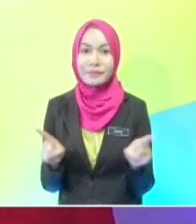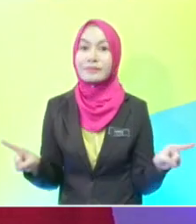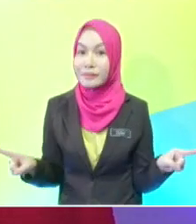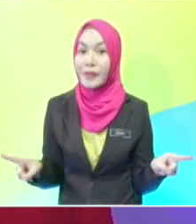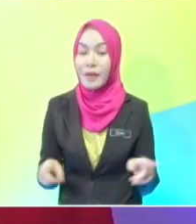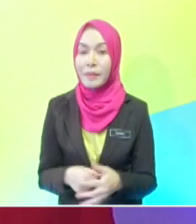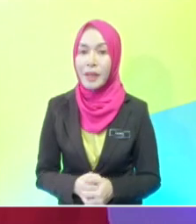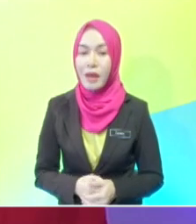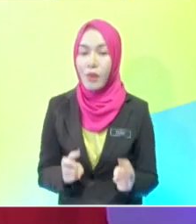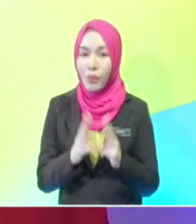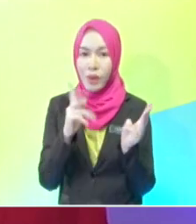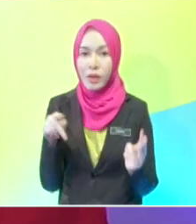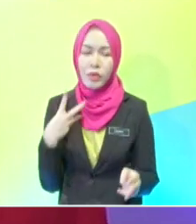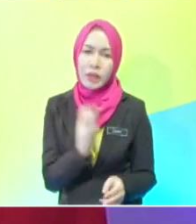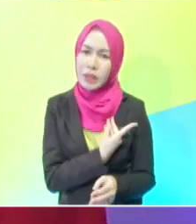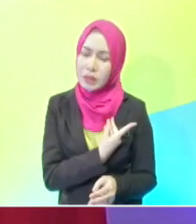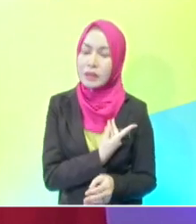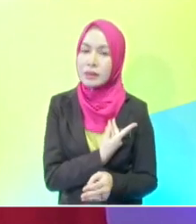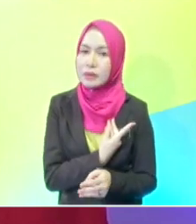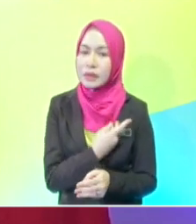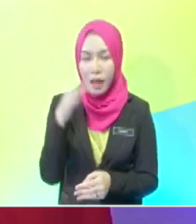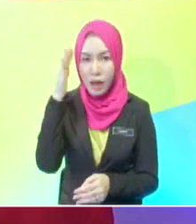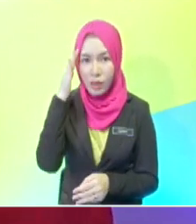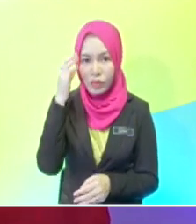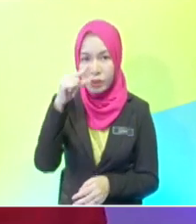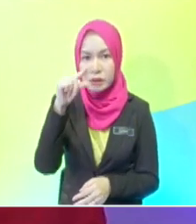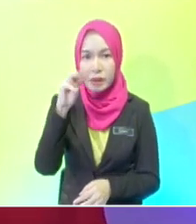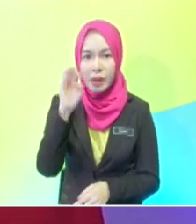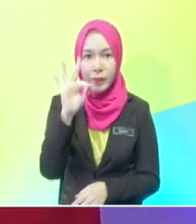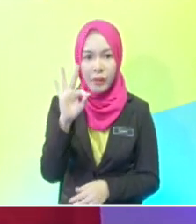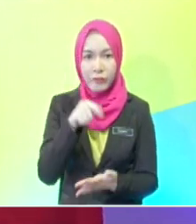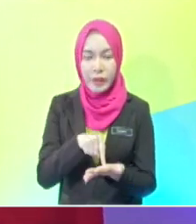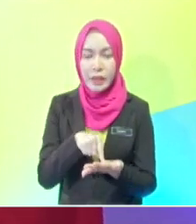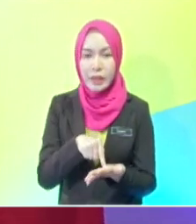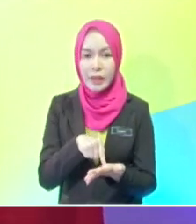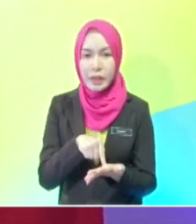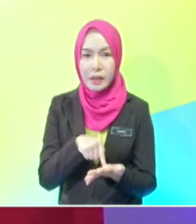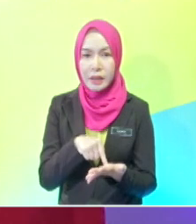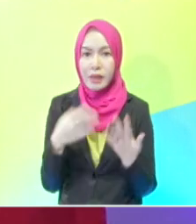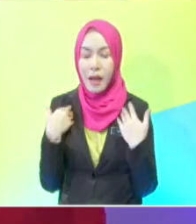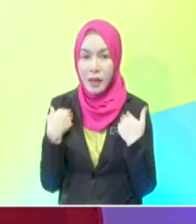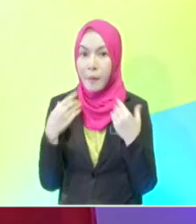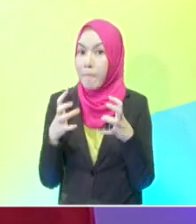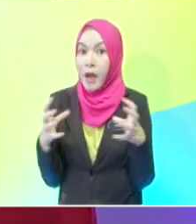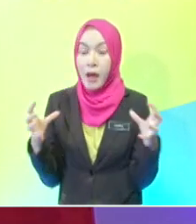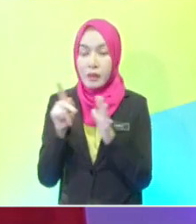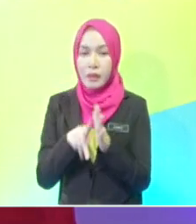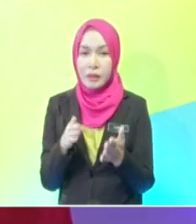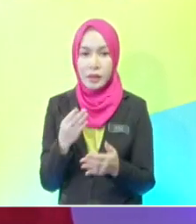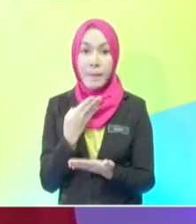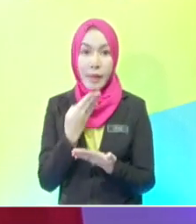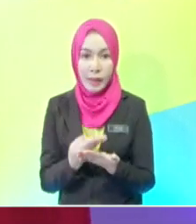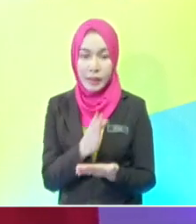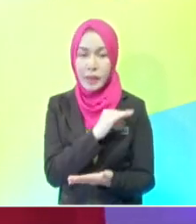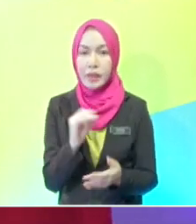walaupun kita GMF nih mendatangkan banyak kebaikannya membantu kita dalam kehidupan